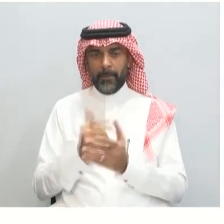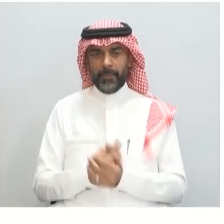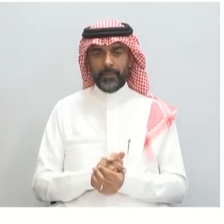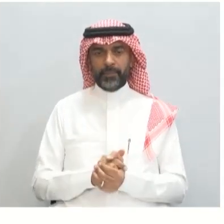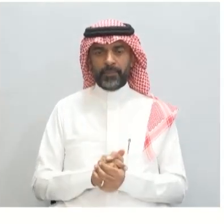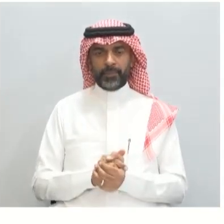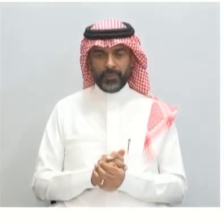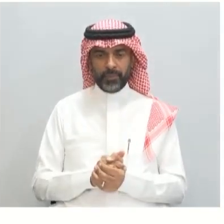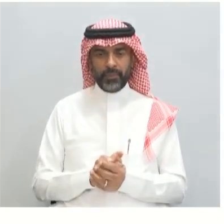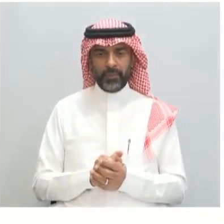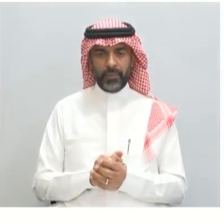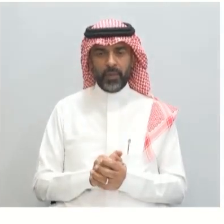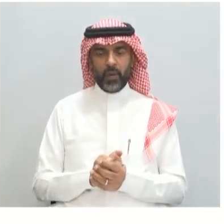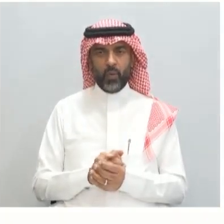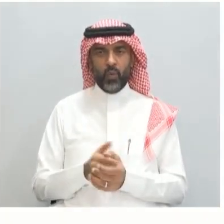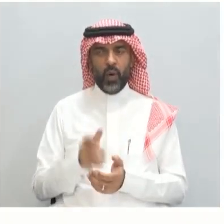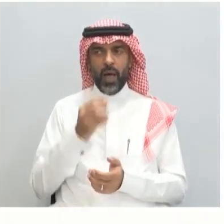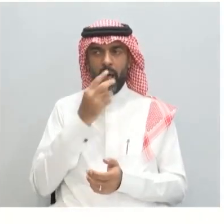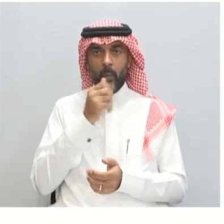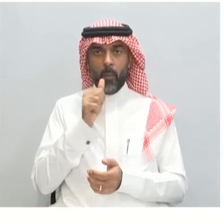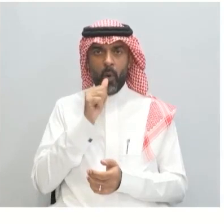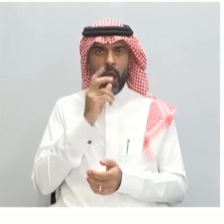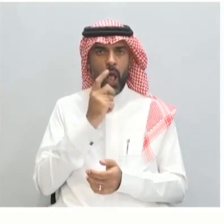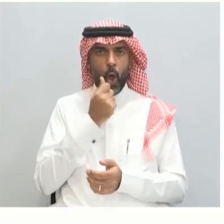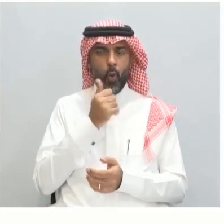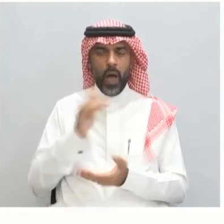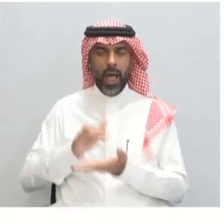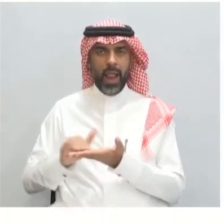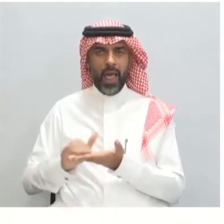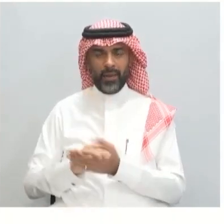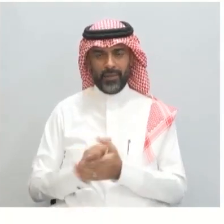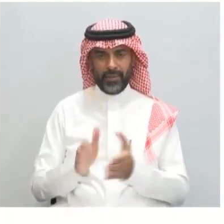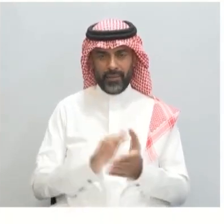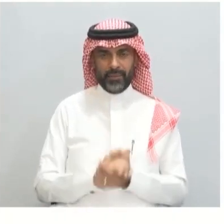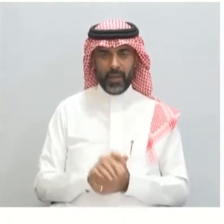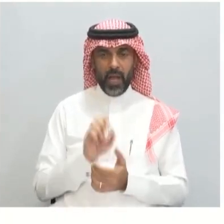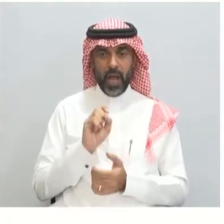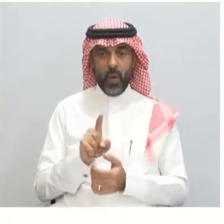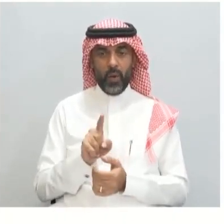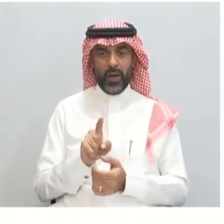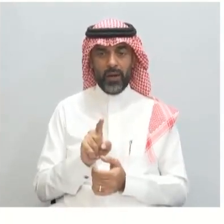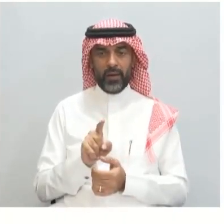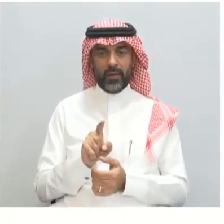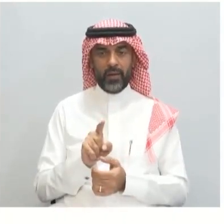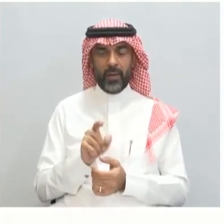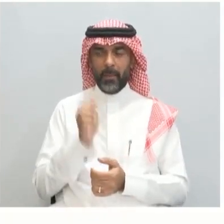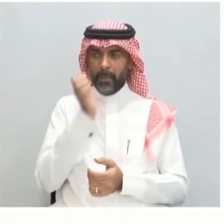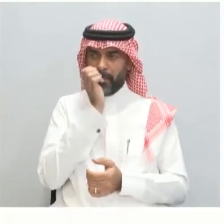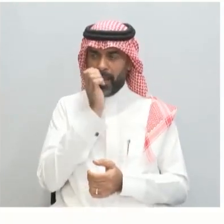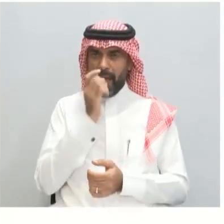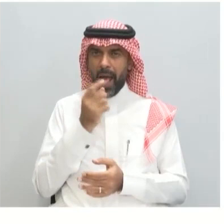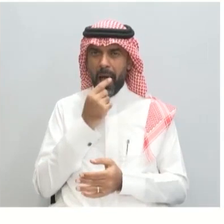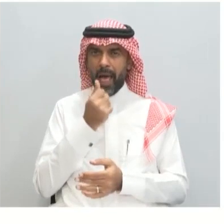وانواع المياه العذبه الموجوده على سطح الارض اذا اولها تعرفنا انا وانتم على المياه العذبه